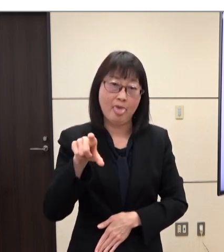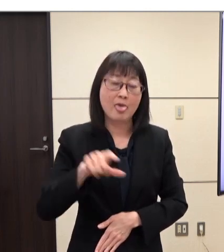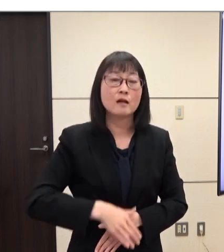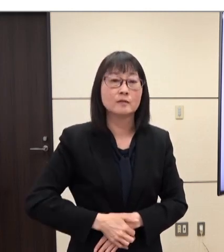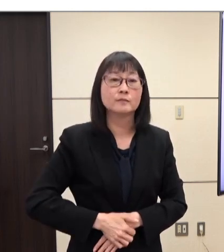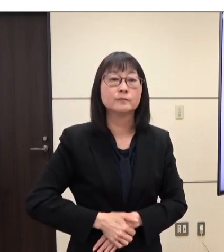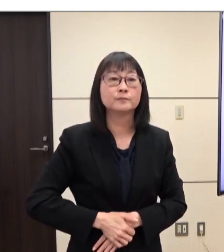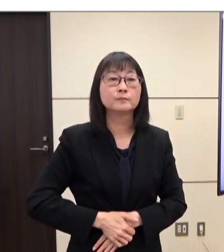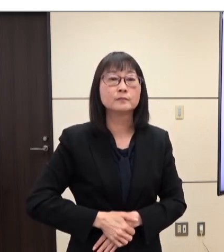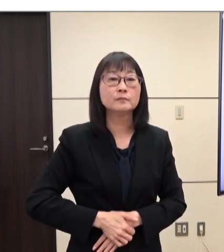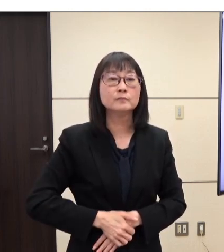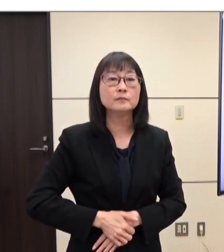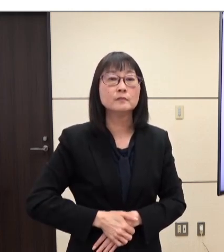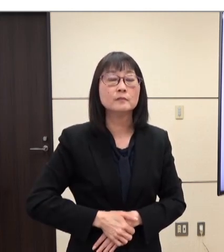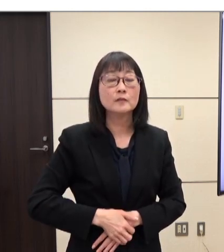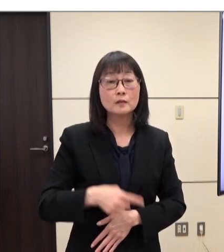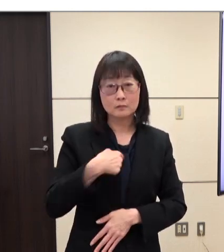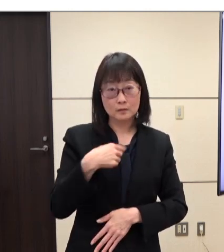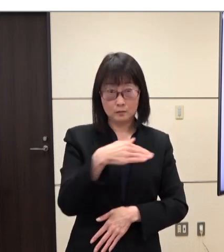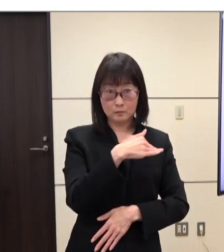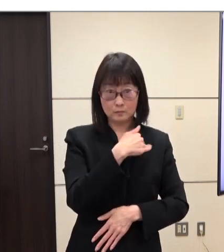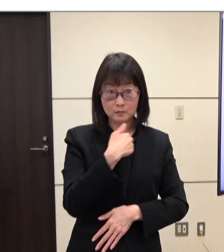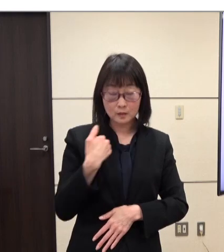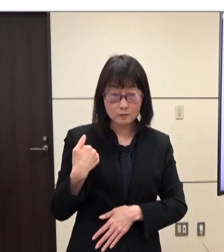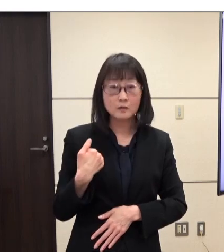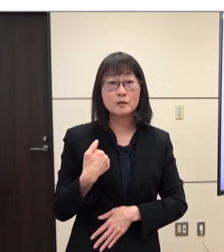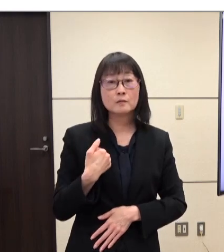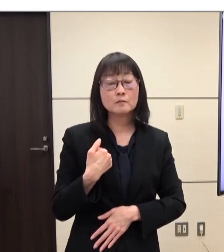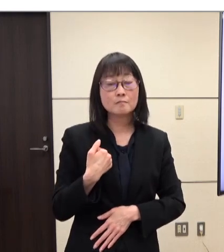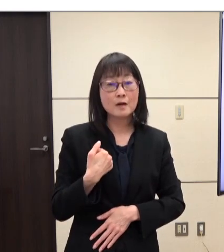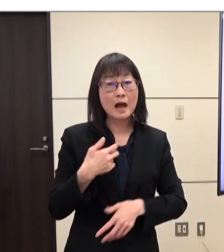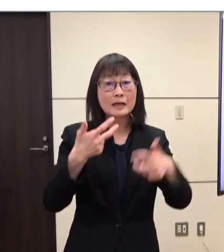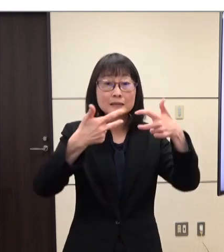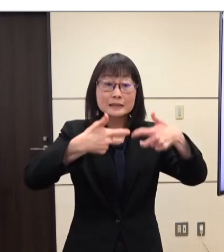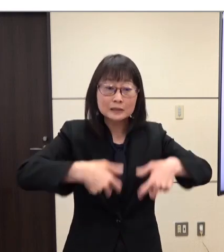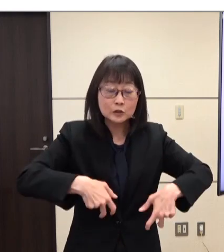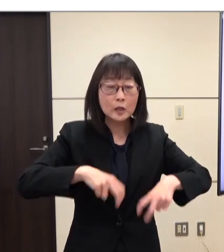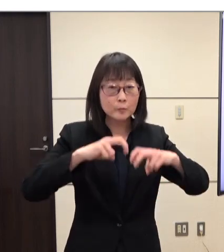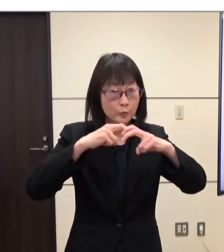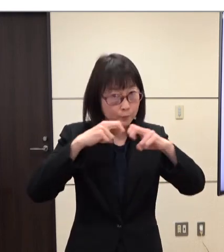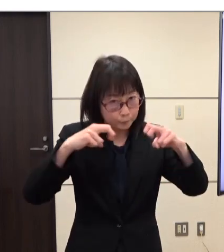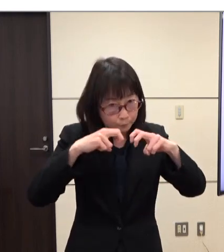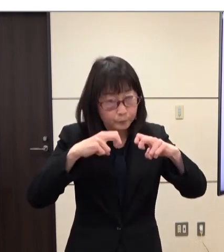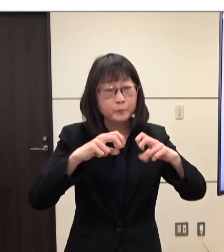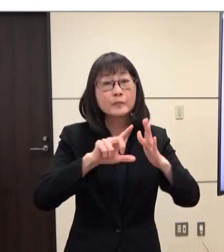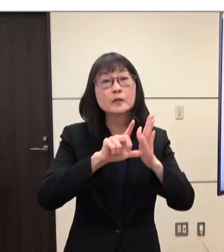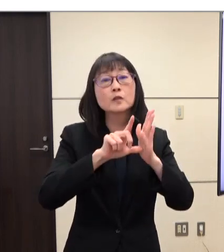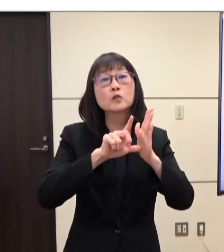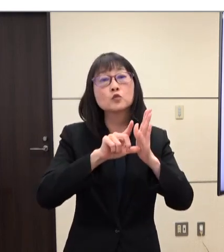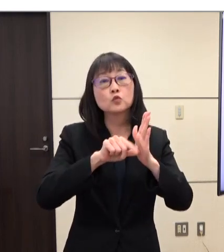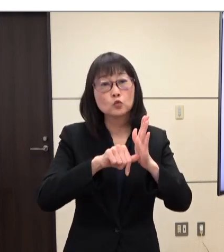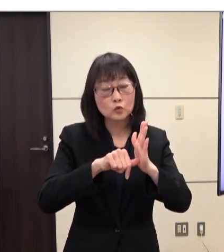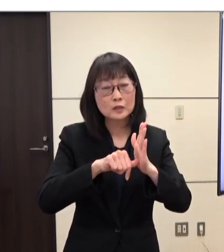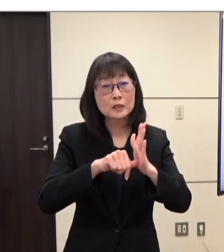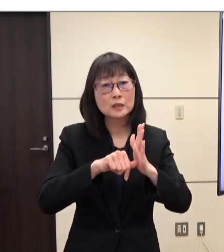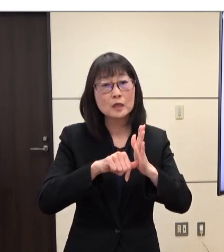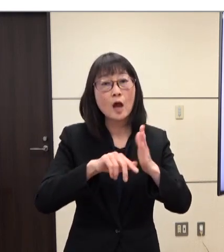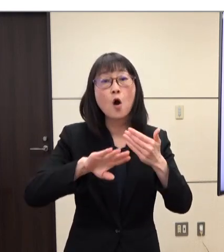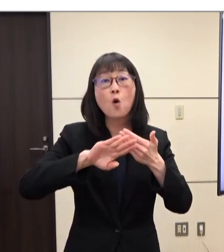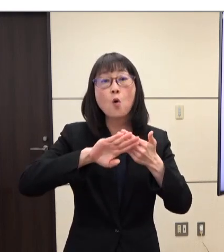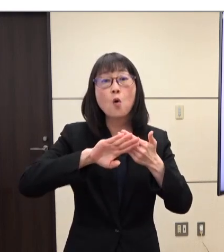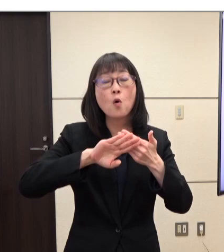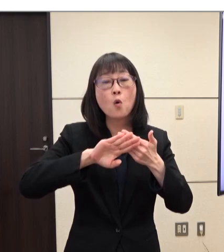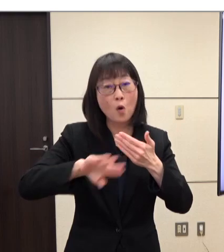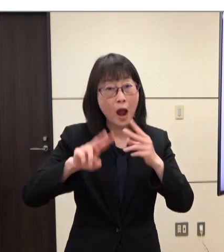我々は独自にシステム開発した時もですね、いろいろなそのメンテナンスを外部のところにお願いをしておりました。で